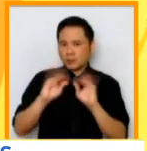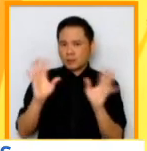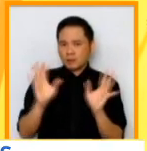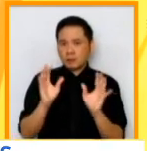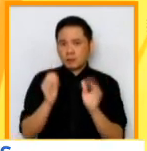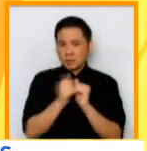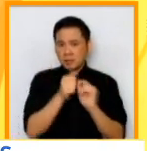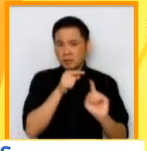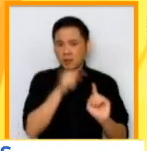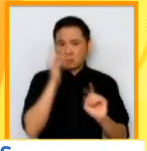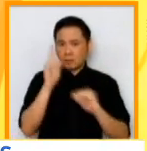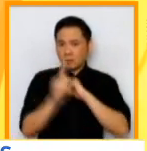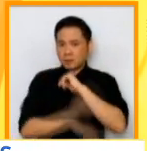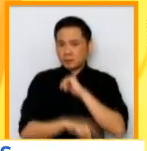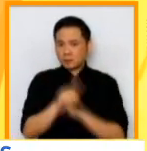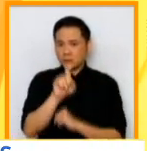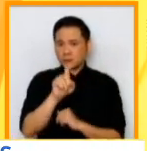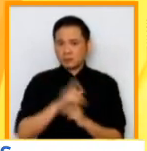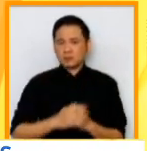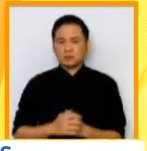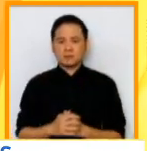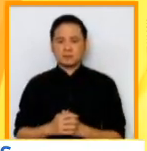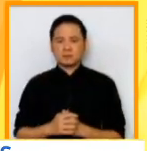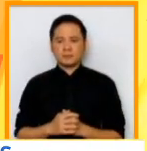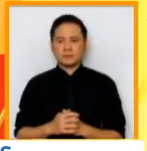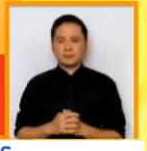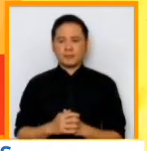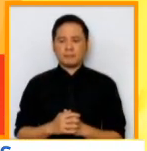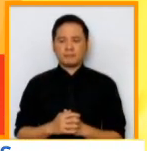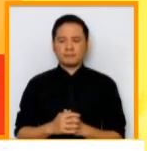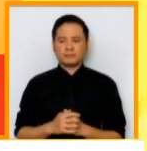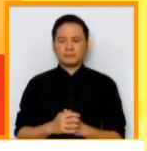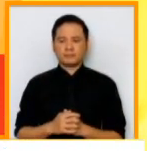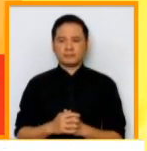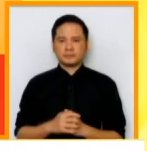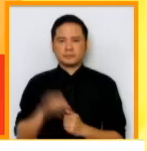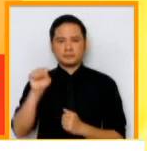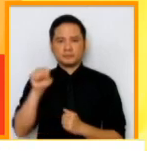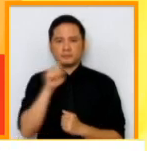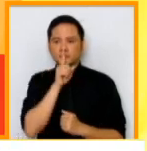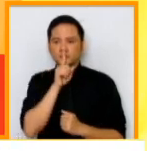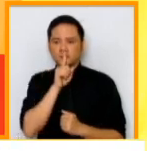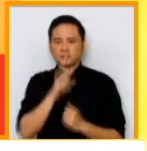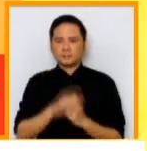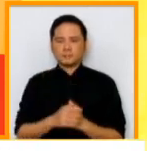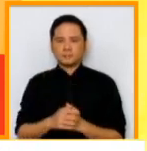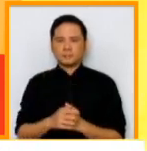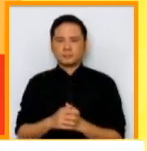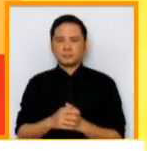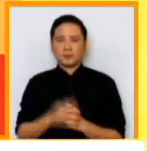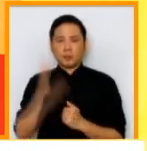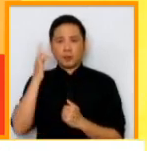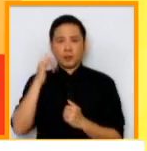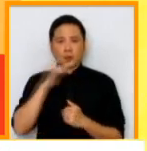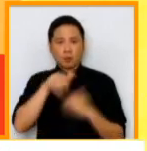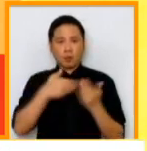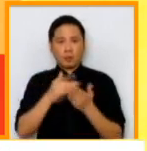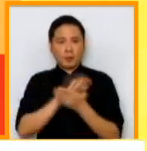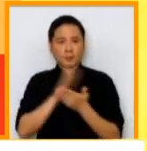sir? Well, yes, kasi ito ay pagsasubmit na natin sa Commission on Audit. But of